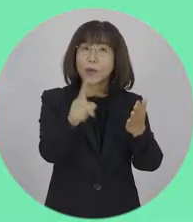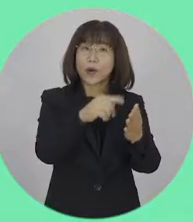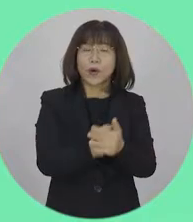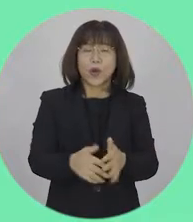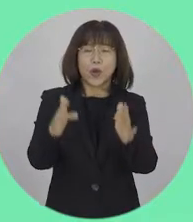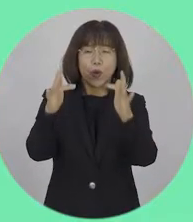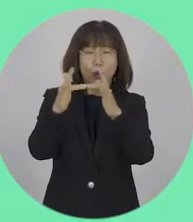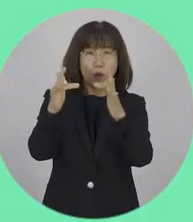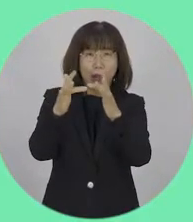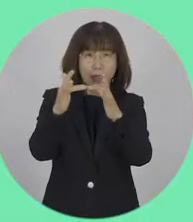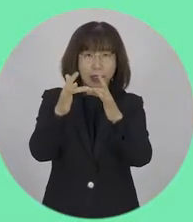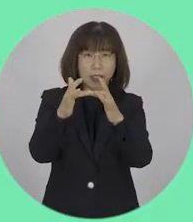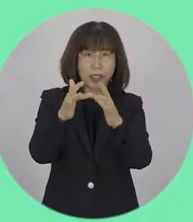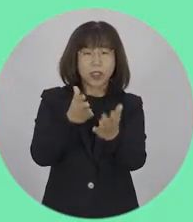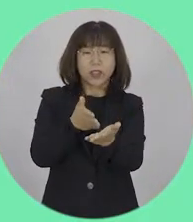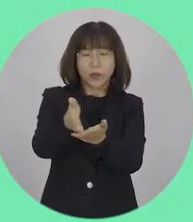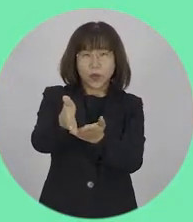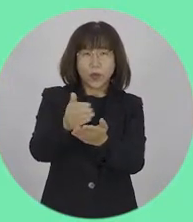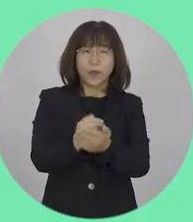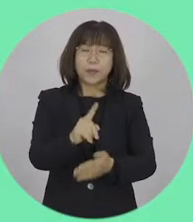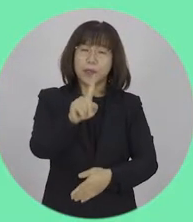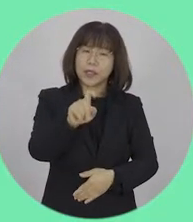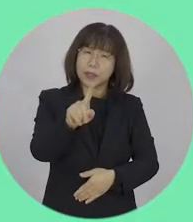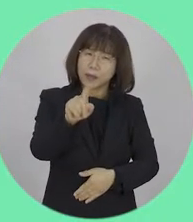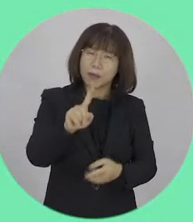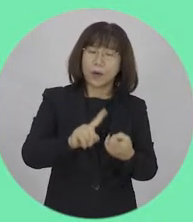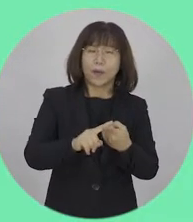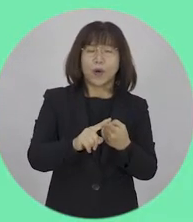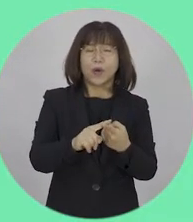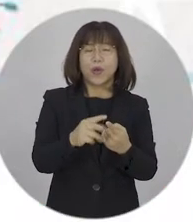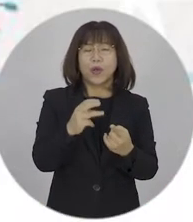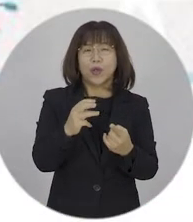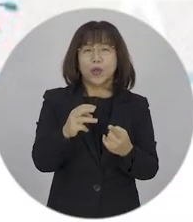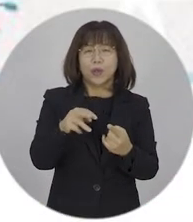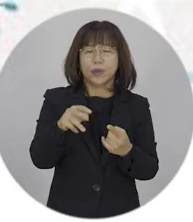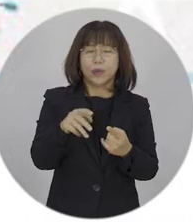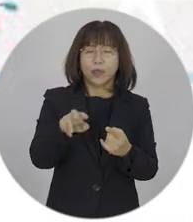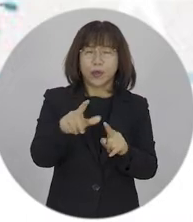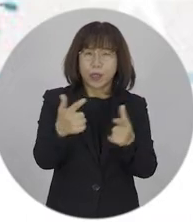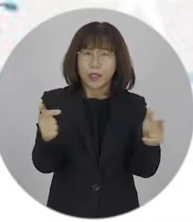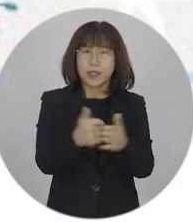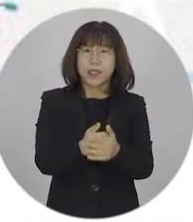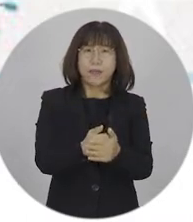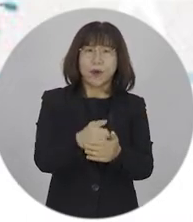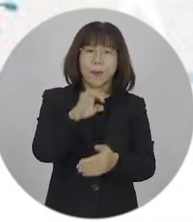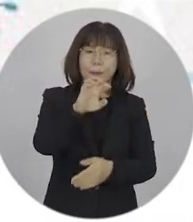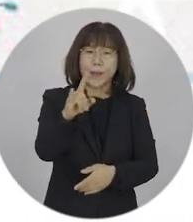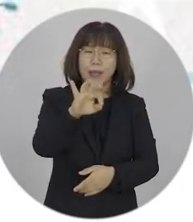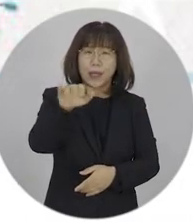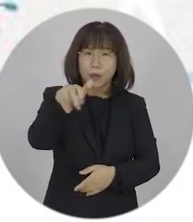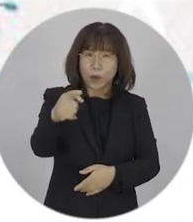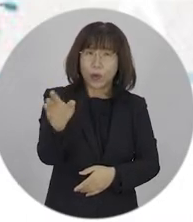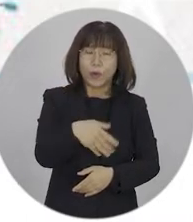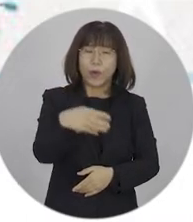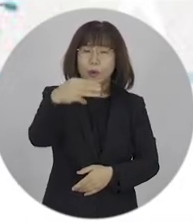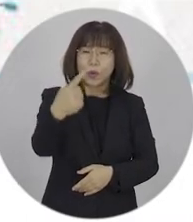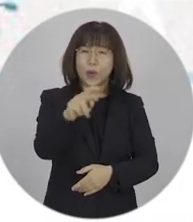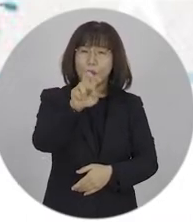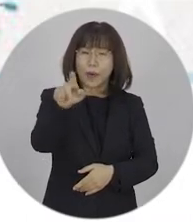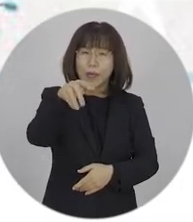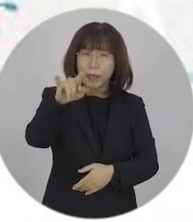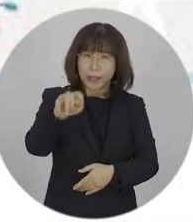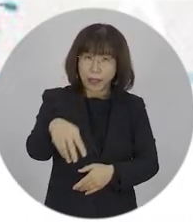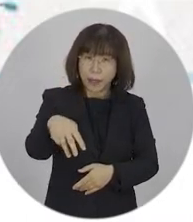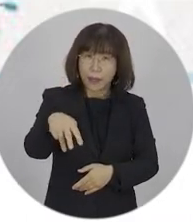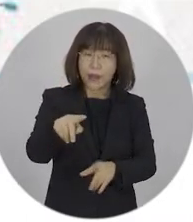e서울사랑상품권은 온라인 전용 상품권으로 11번가 소상공인 서울사랑상품권 온라인장터와 페이코오더,